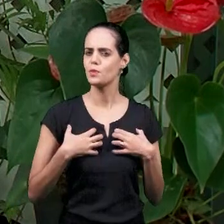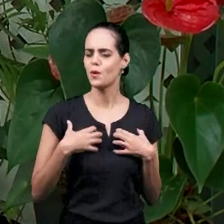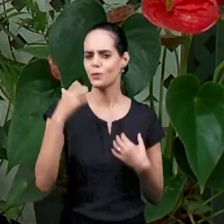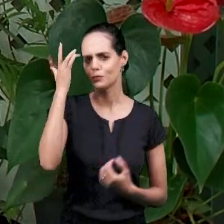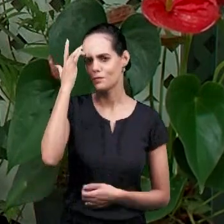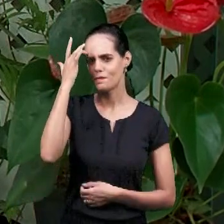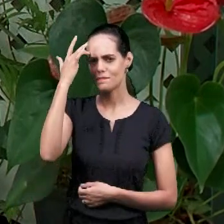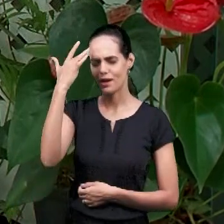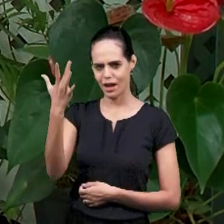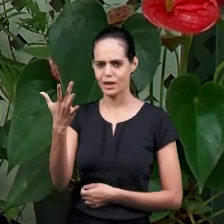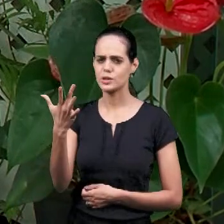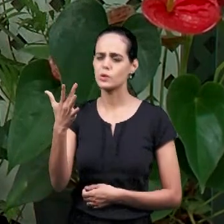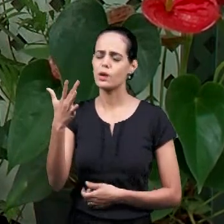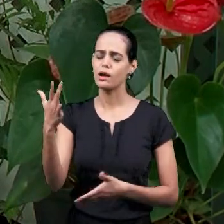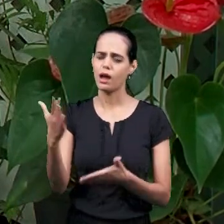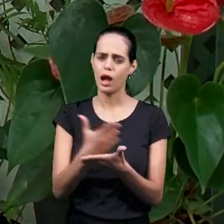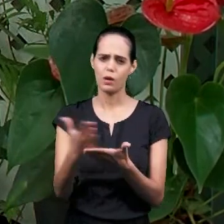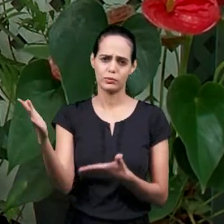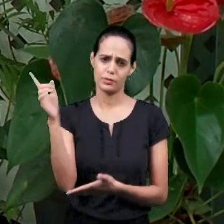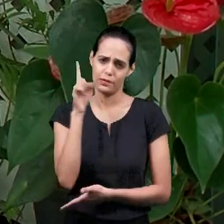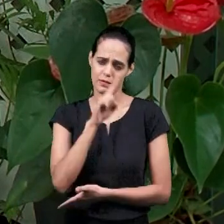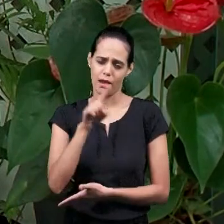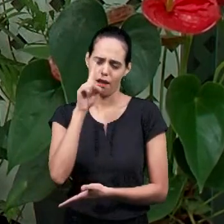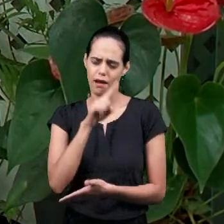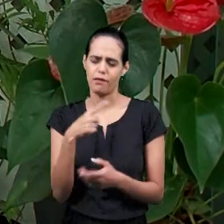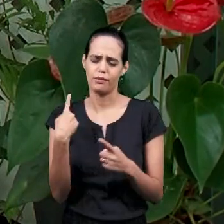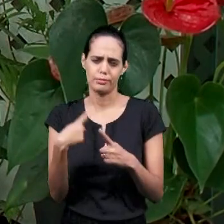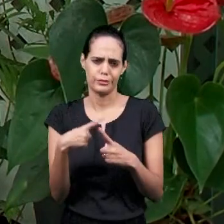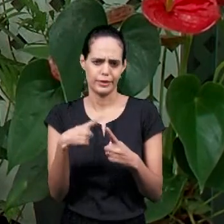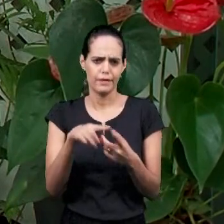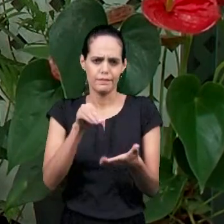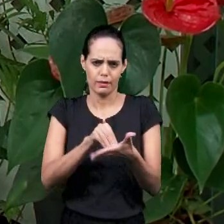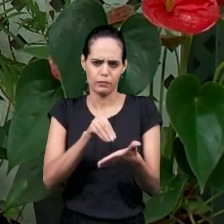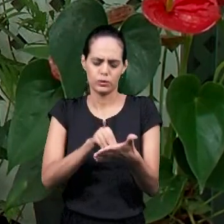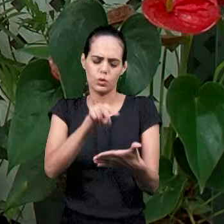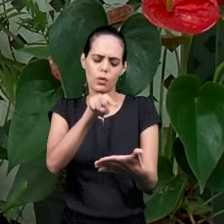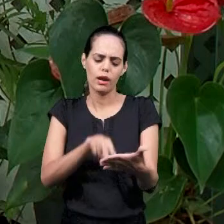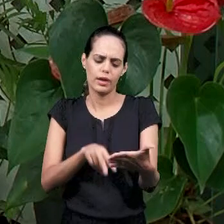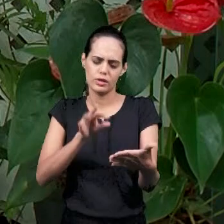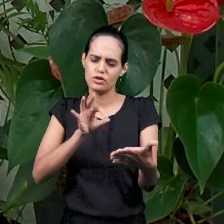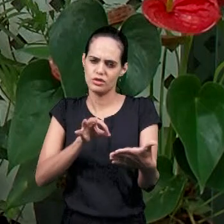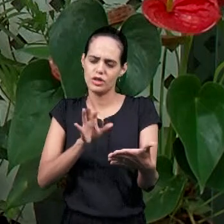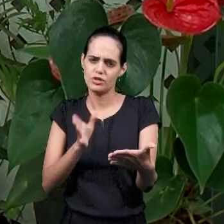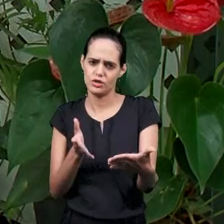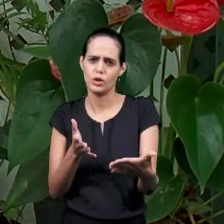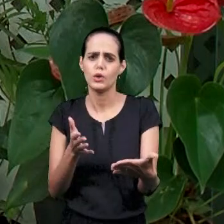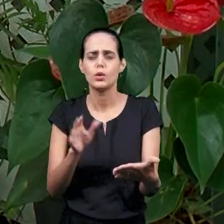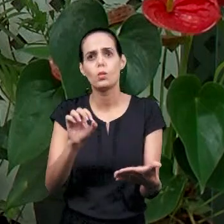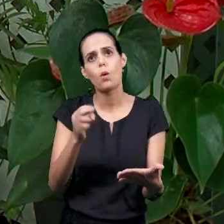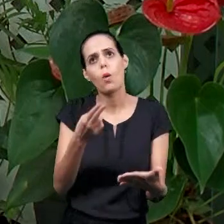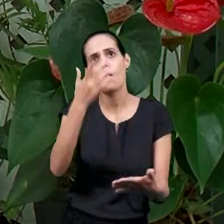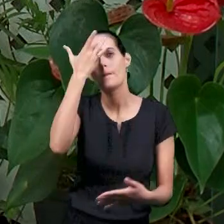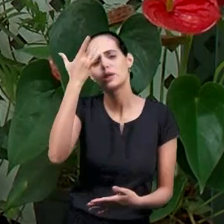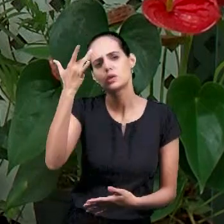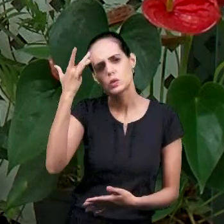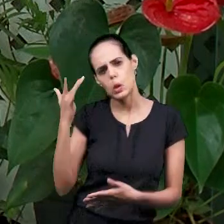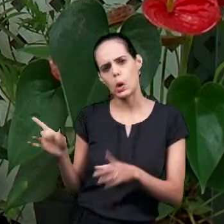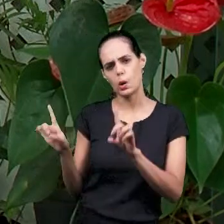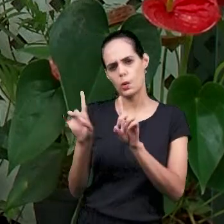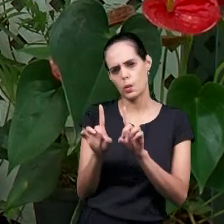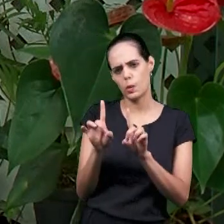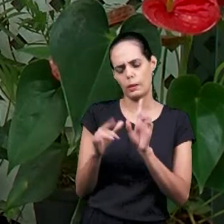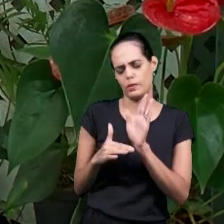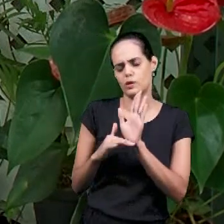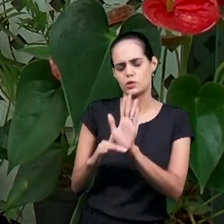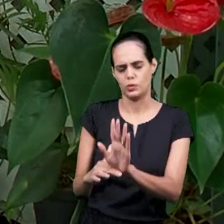avec une certaine facilité. Quelques failles, même parce que peut-être qu'ils n'ont pas lu le texte, ou manque de quelqu'un